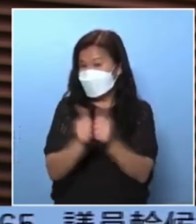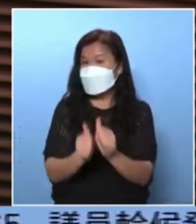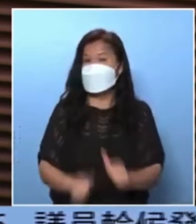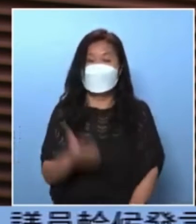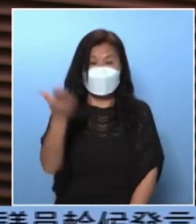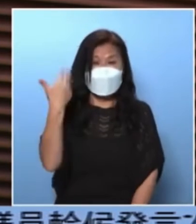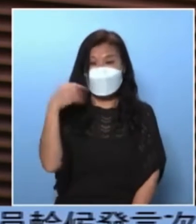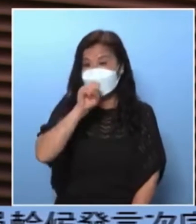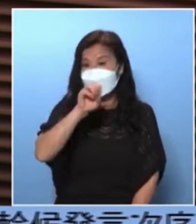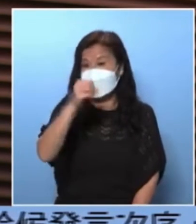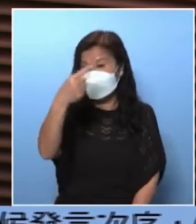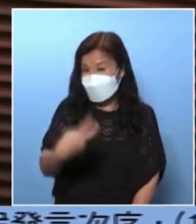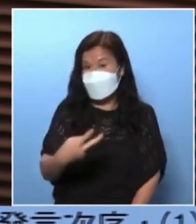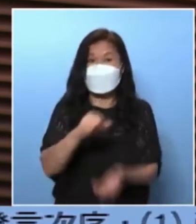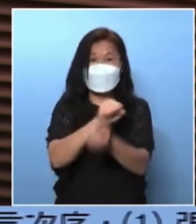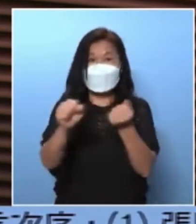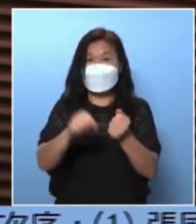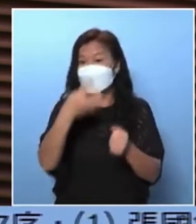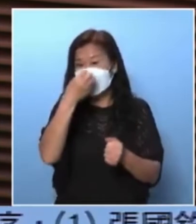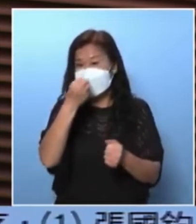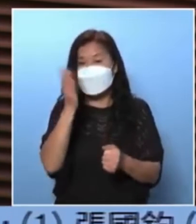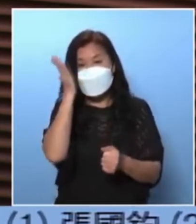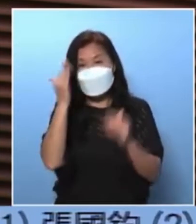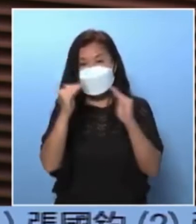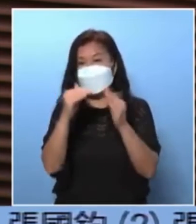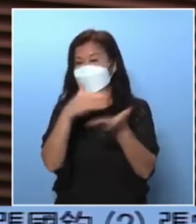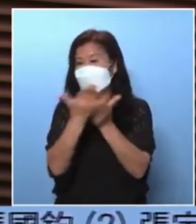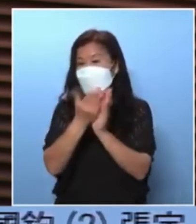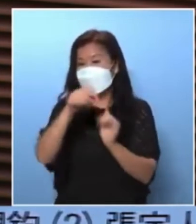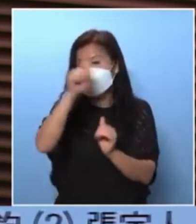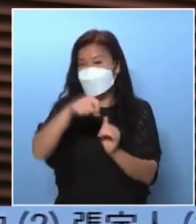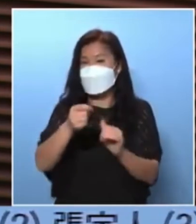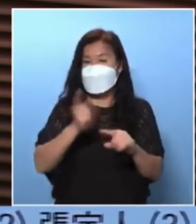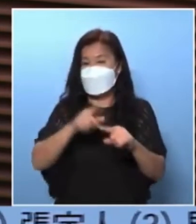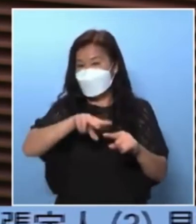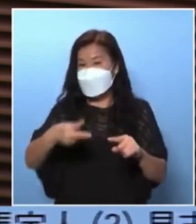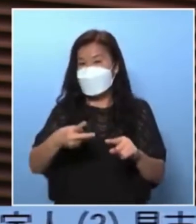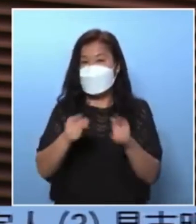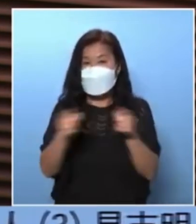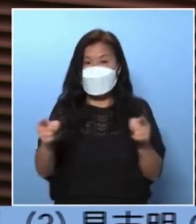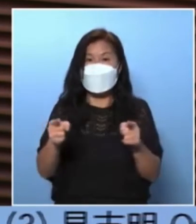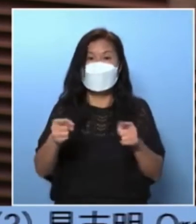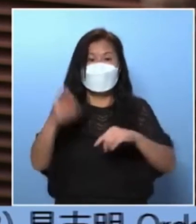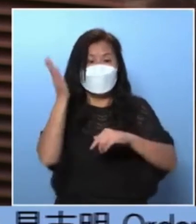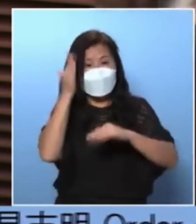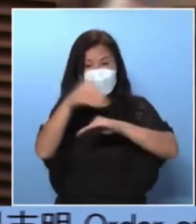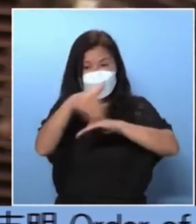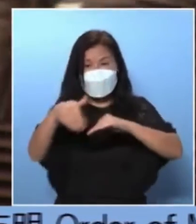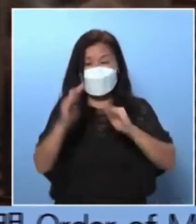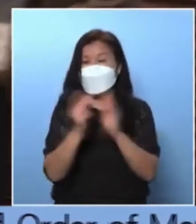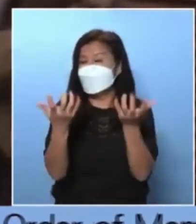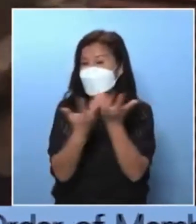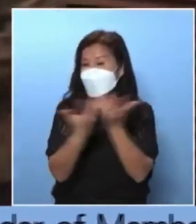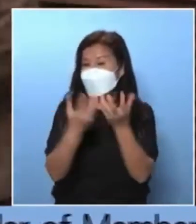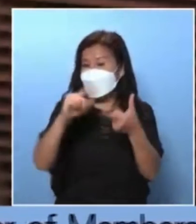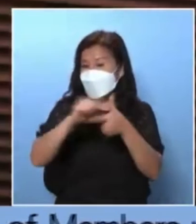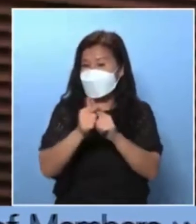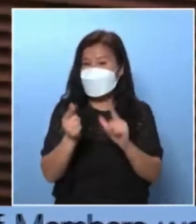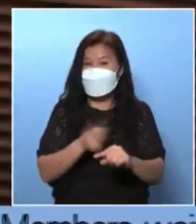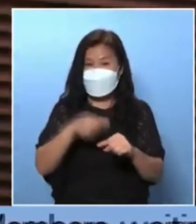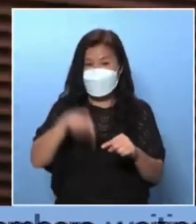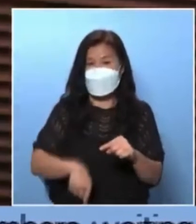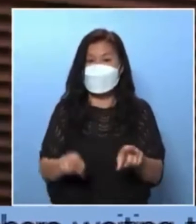了，要解決香港的房屋問題，就要調整現在長遠房屋策略那個計算方法，必須